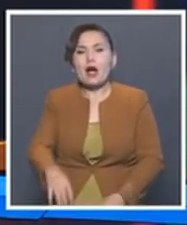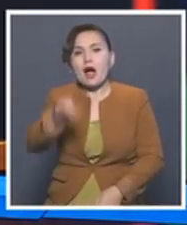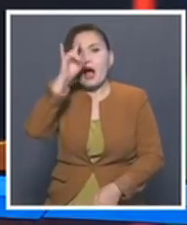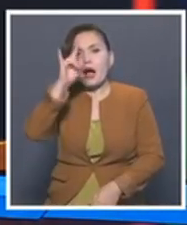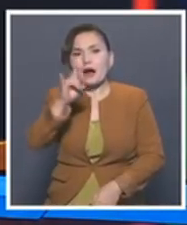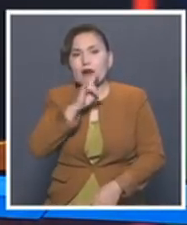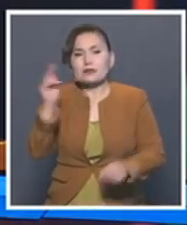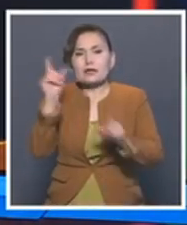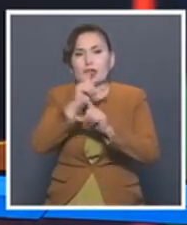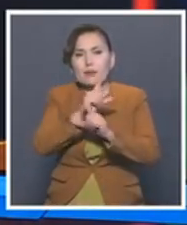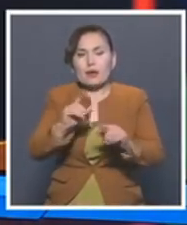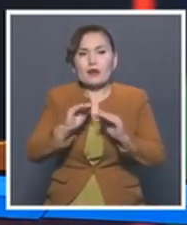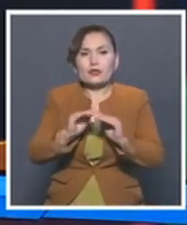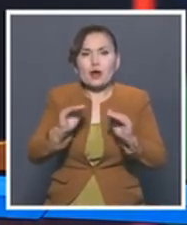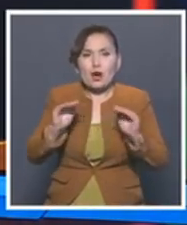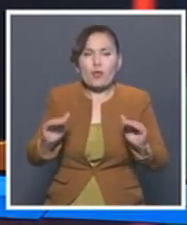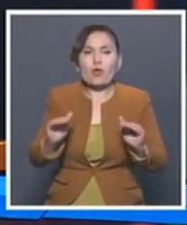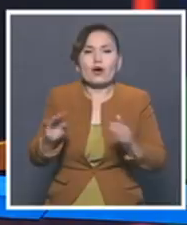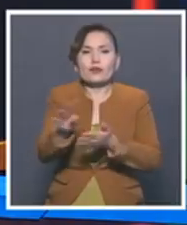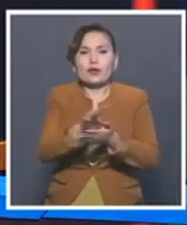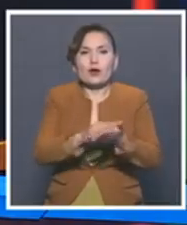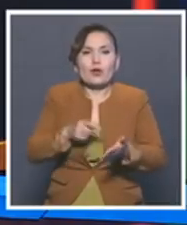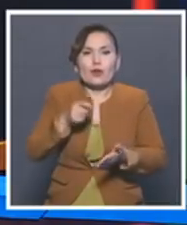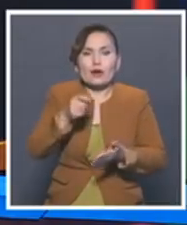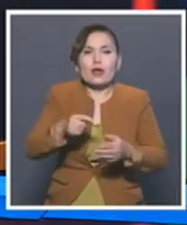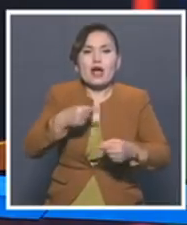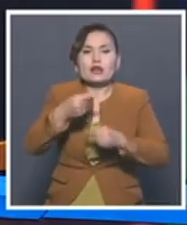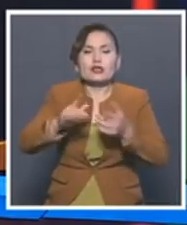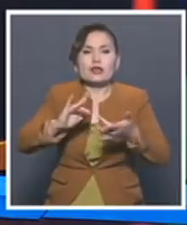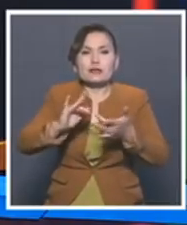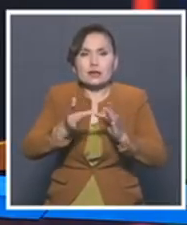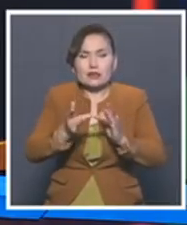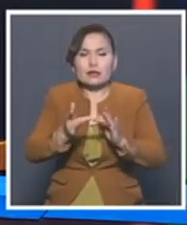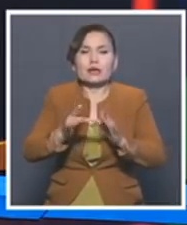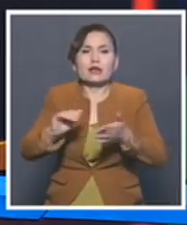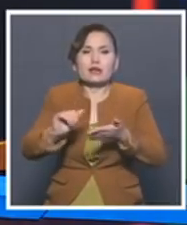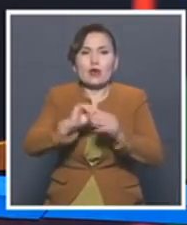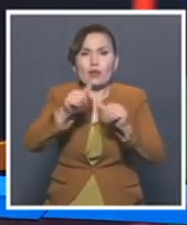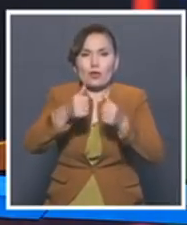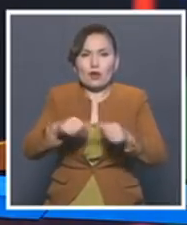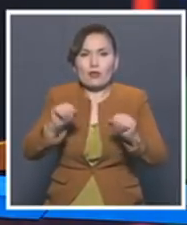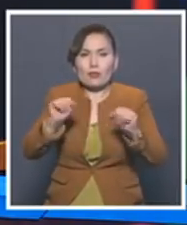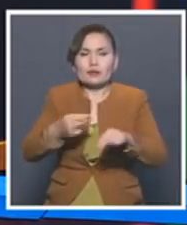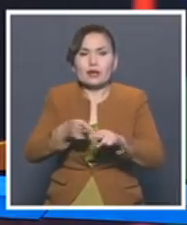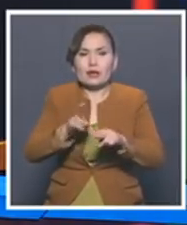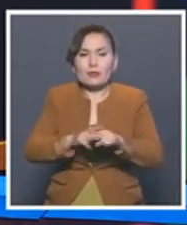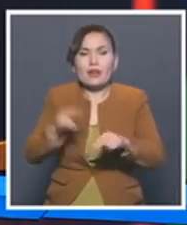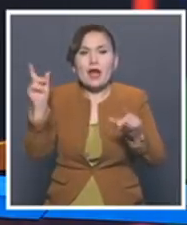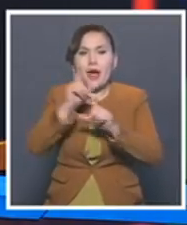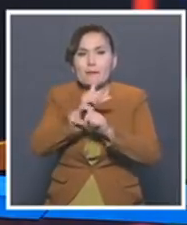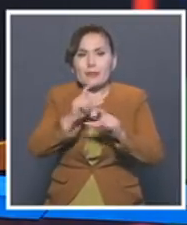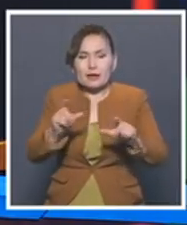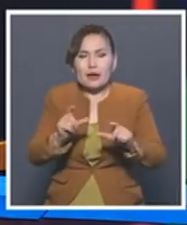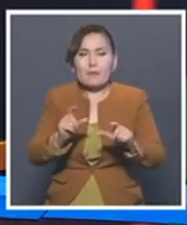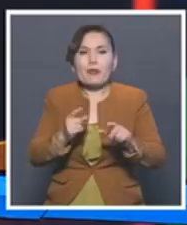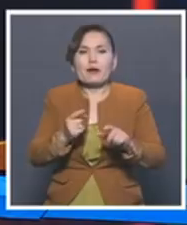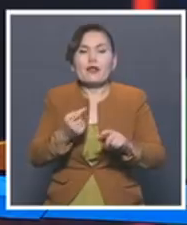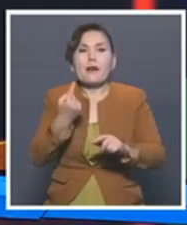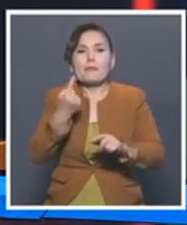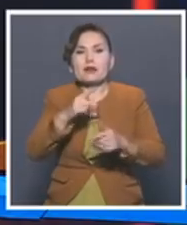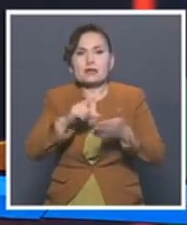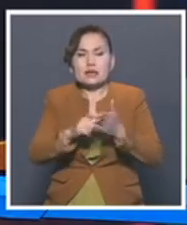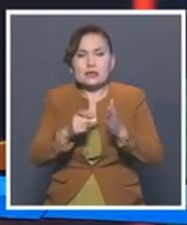Еліміздегі мектептер оқушылардың өтініштерін электронды форматта қабылдай бастады. Министрлік шешіміне сәйкес мектепте тек бастауыш сыныптар ғана